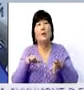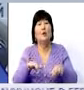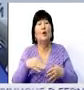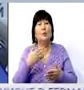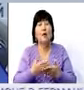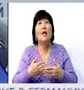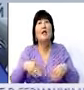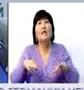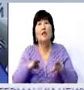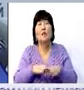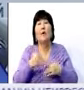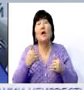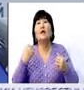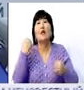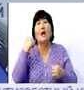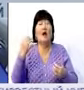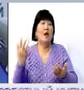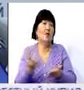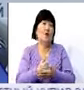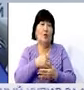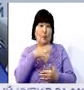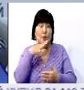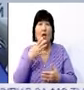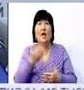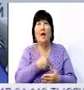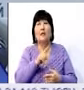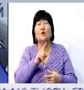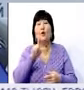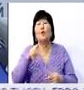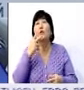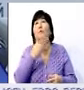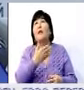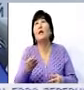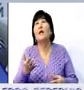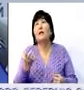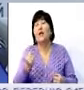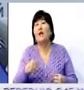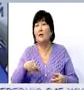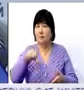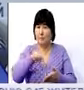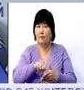сторону. Тем более, отвоевано очень многое, и, конечно же, хотелось бы людям показать, что ну, на помосте